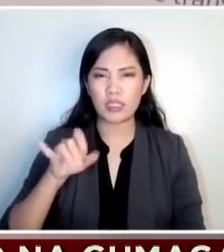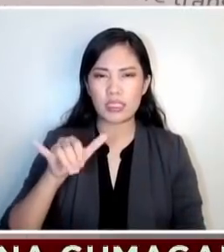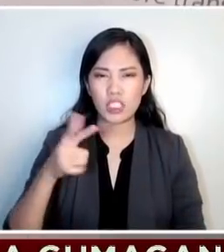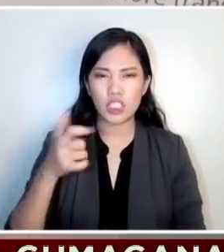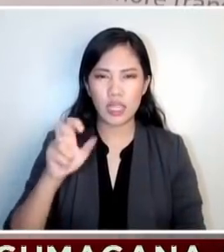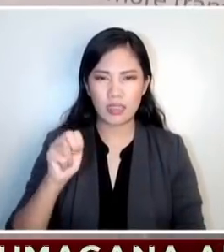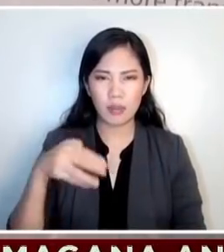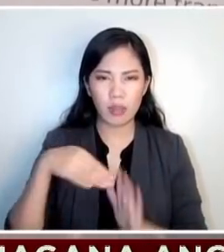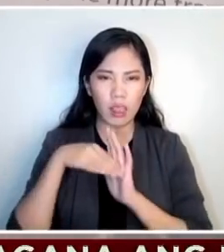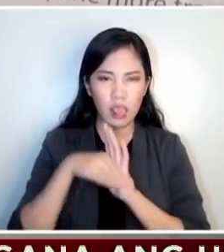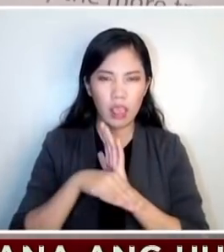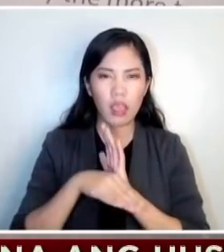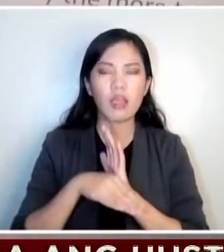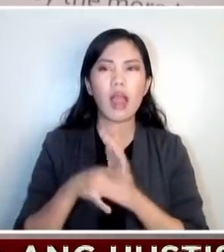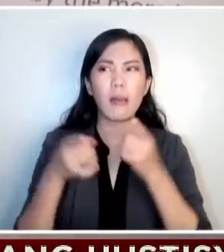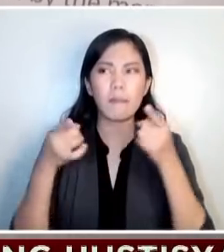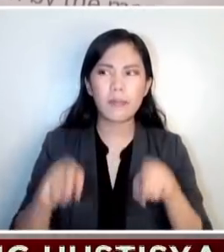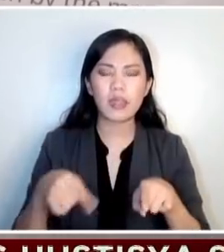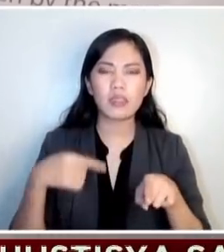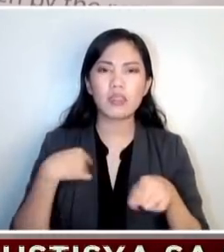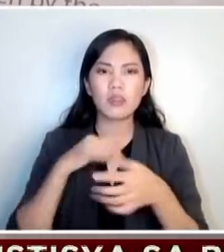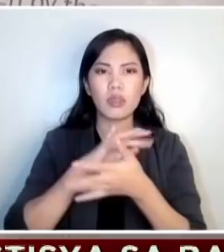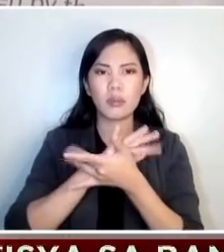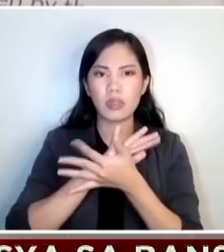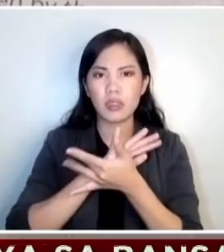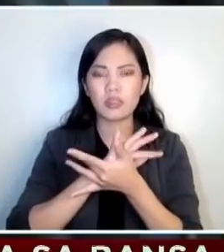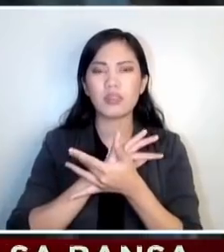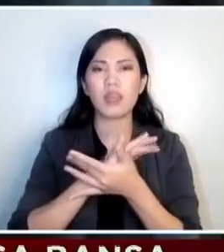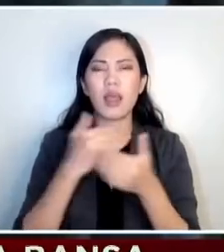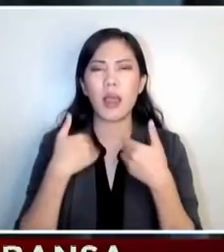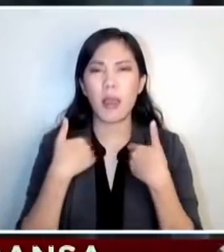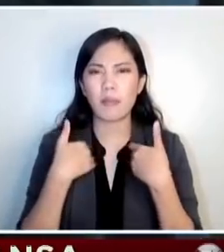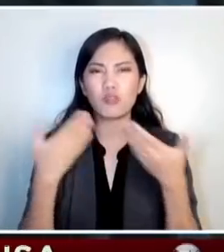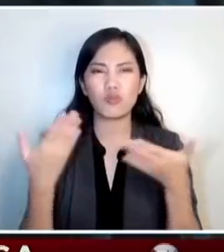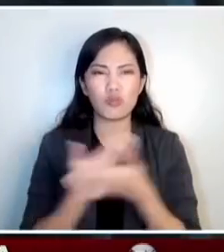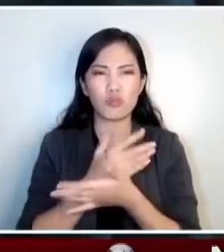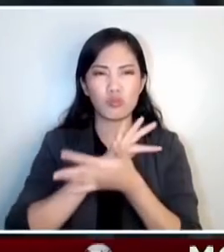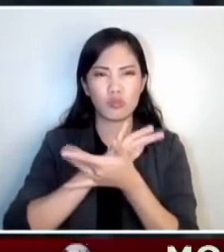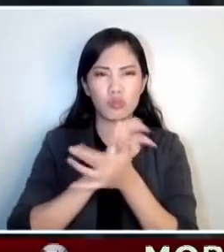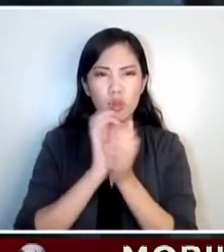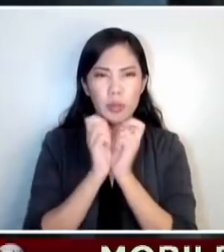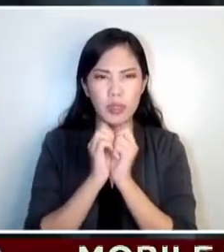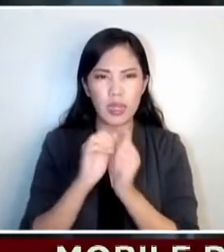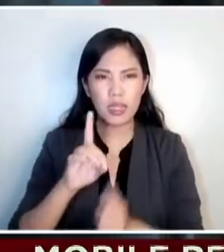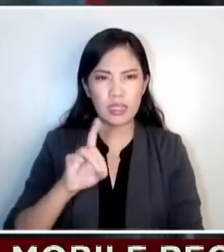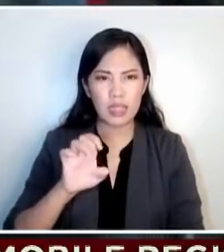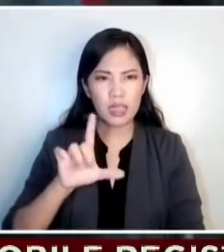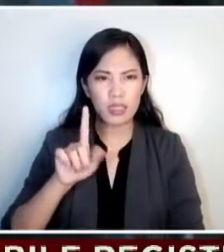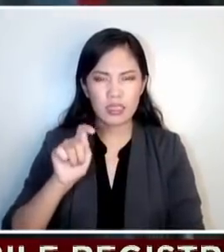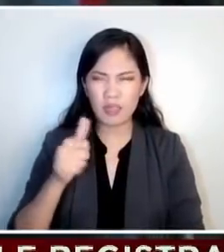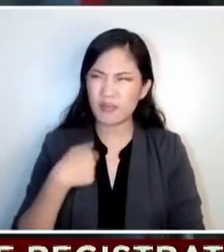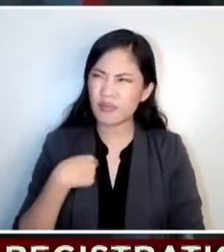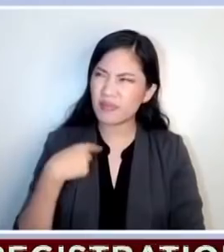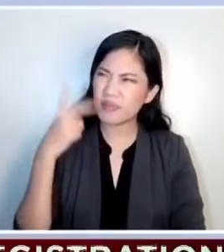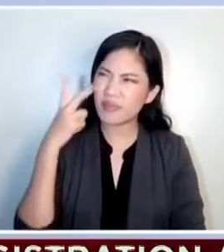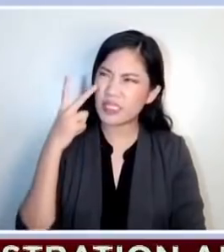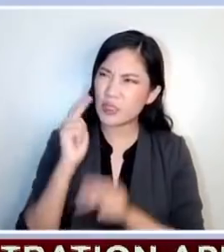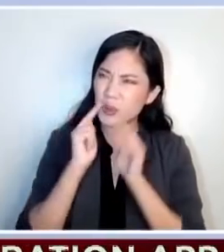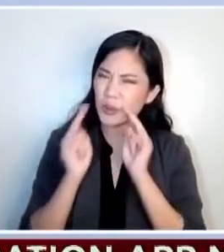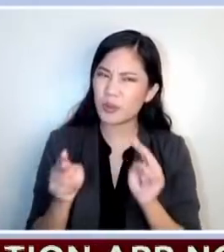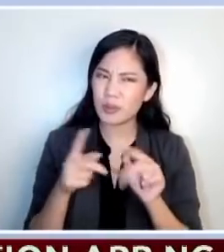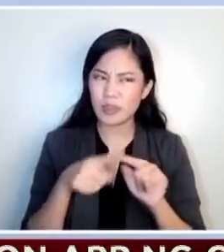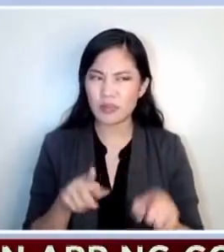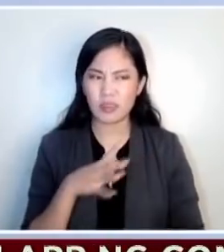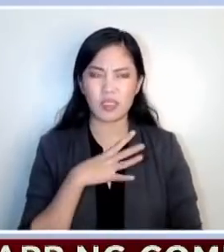ang COVID outbreak doon ay dahil sa mas nakahahawang Delta variant. Nakita ko nga siya kanina sa news, pero feeling ko okay naman. We've